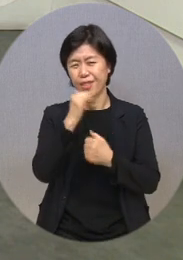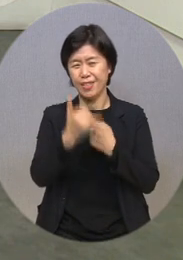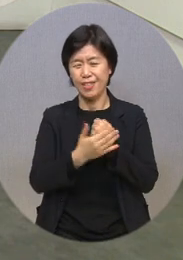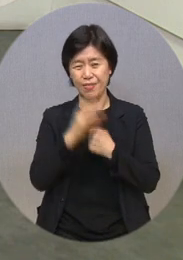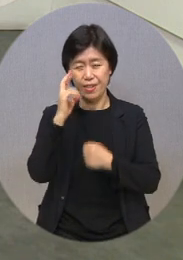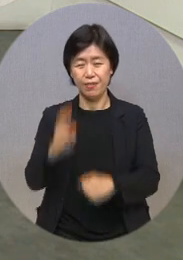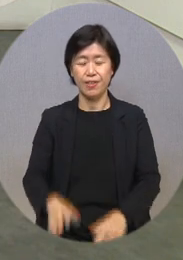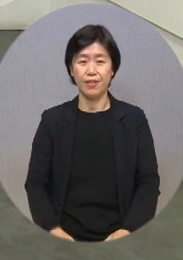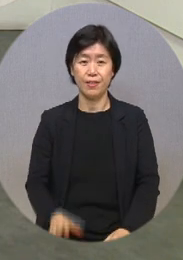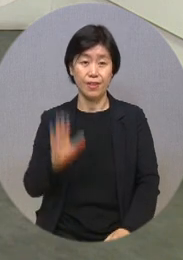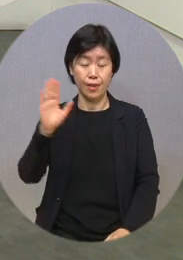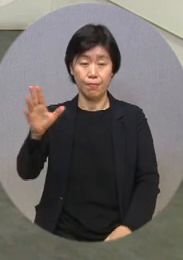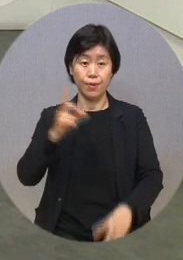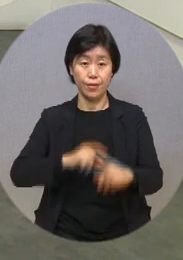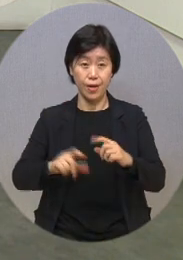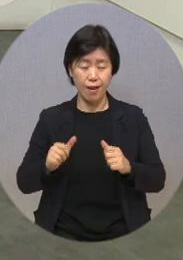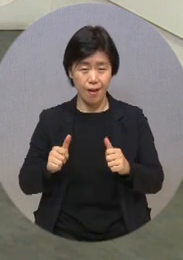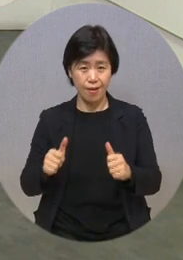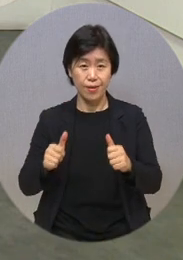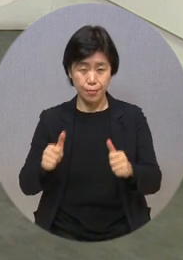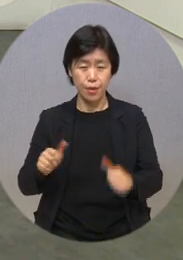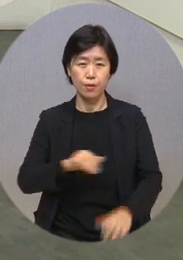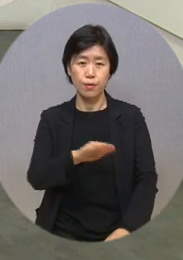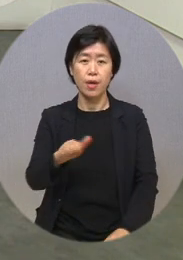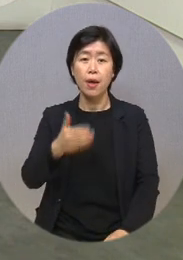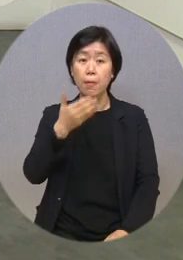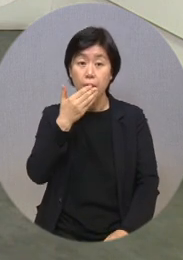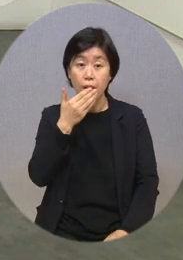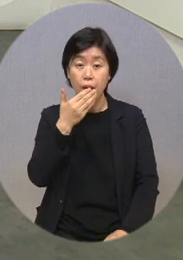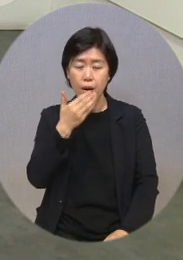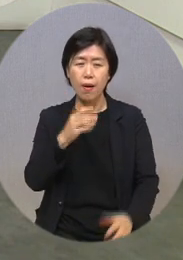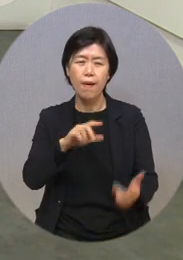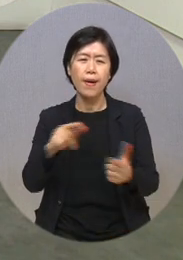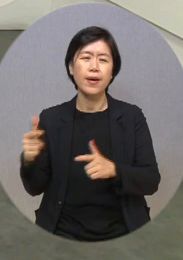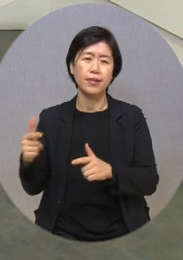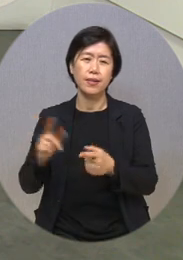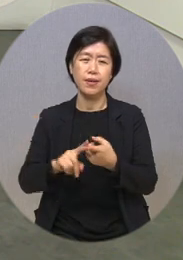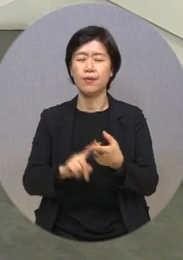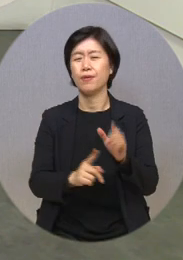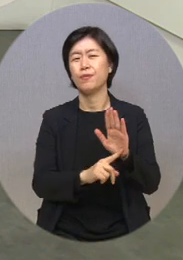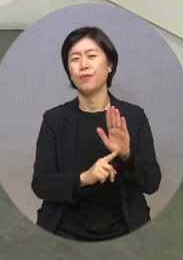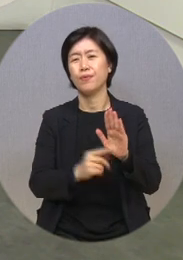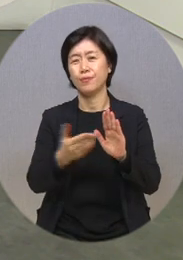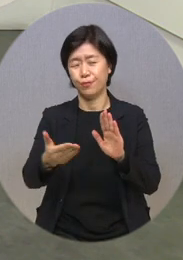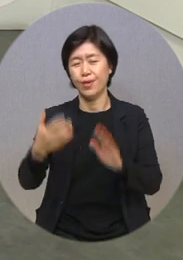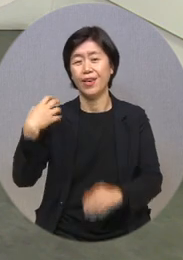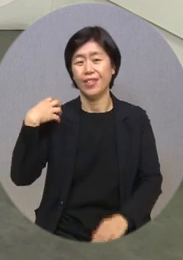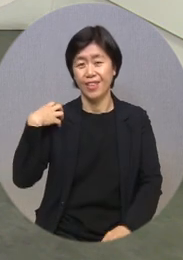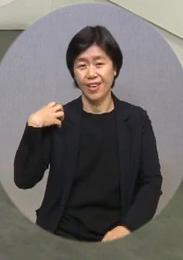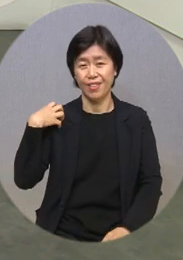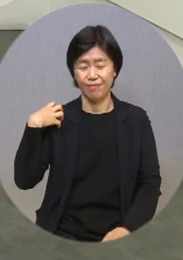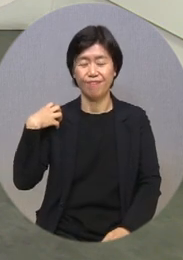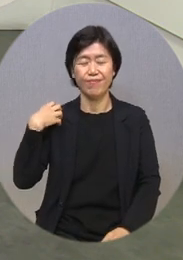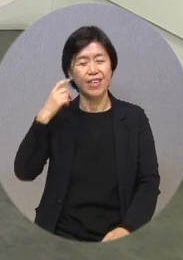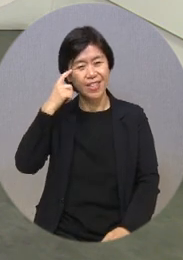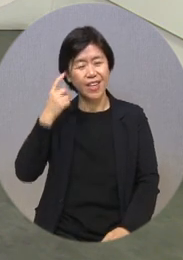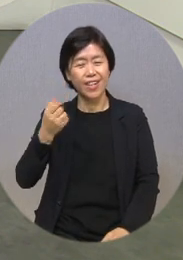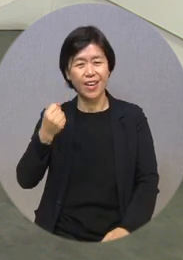아, 앞으로 더 열심히 우리 먹거리를 소개하라는 격려의 의미로 받아들이겠습니다. 상 주셔서 고맙습니다.